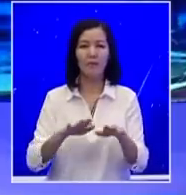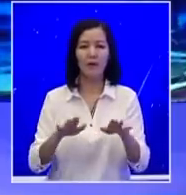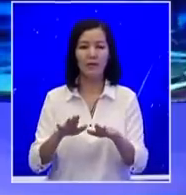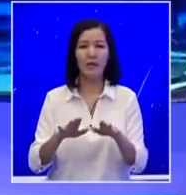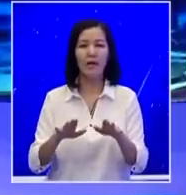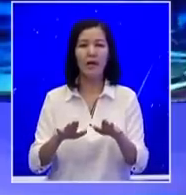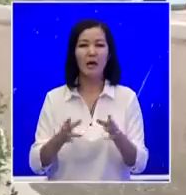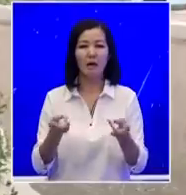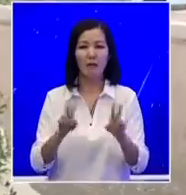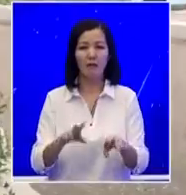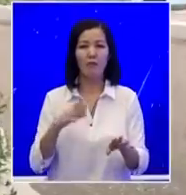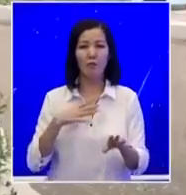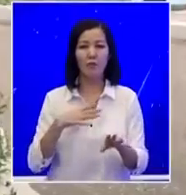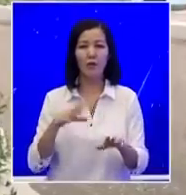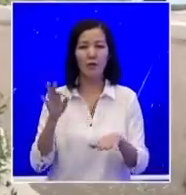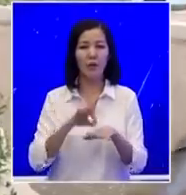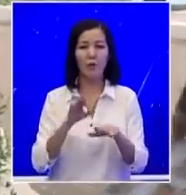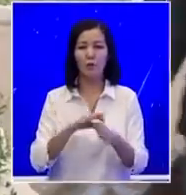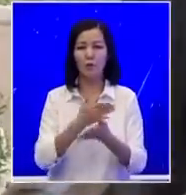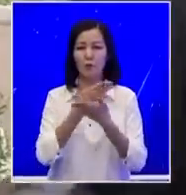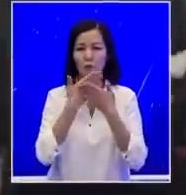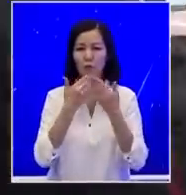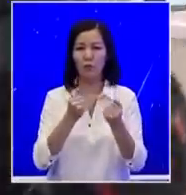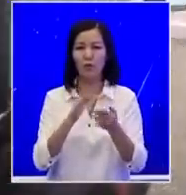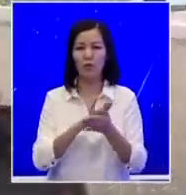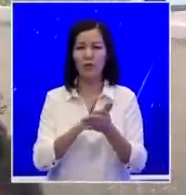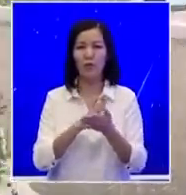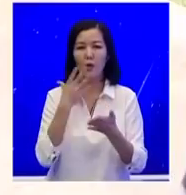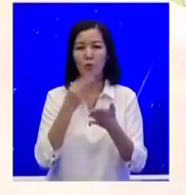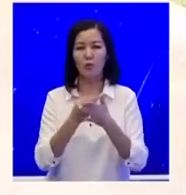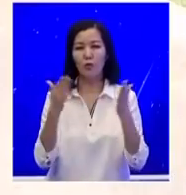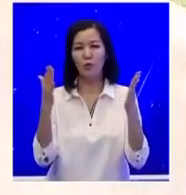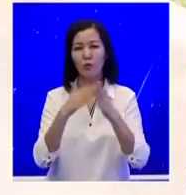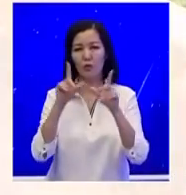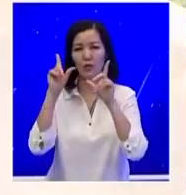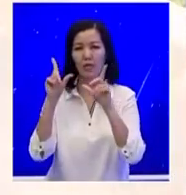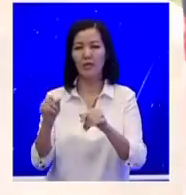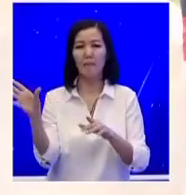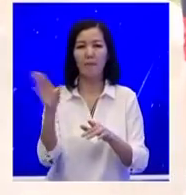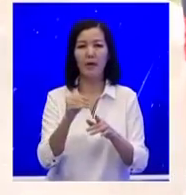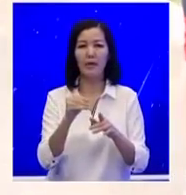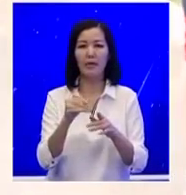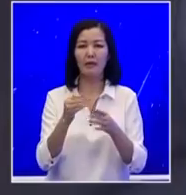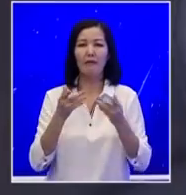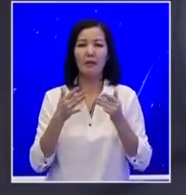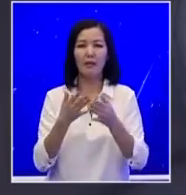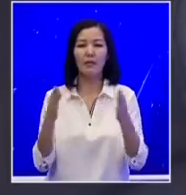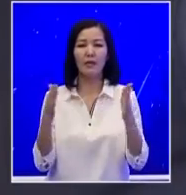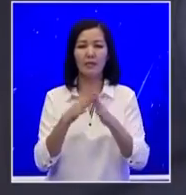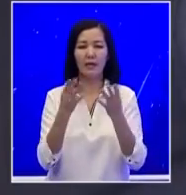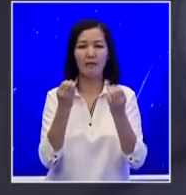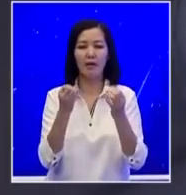болатын. Қуанышқа орай ешбірінен қауіпті індет анықталған жоқ. Тұрғылықты жеріне жеткен соң барлығы санитарлық талаптарға сай